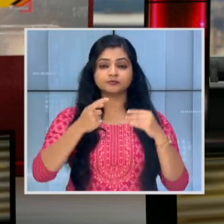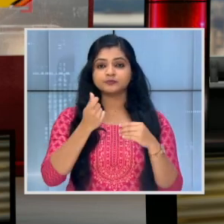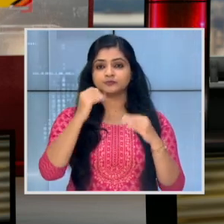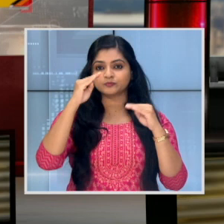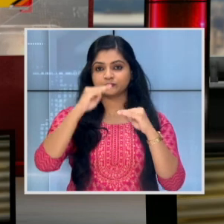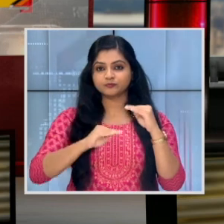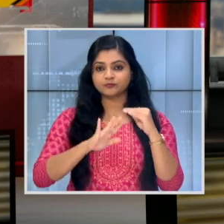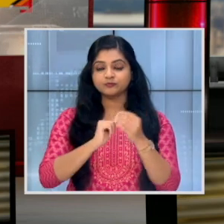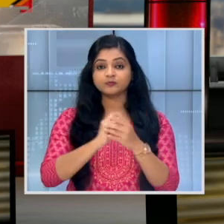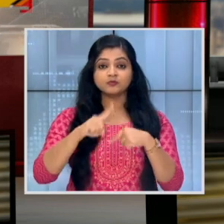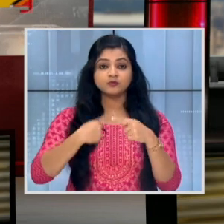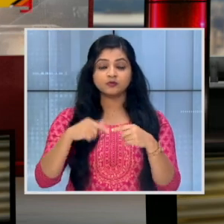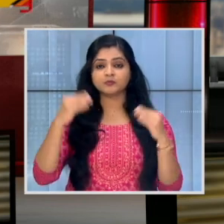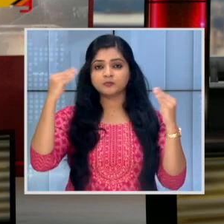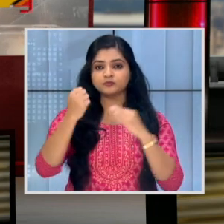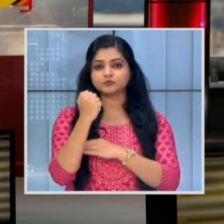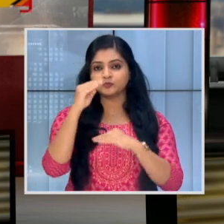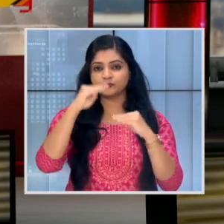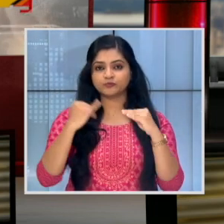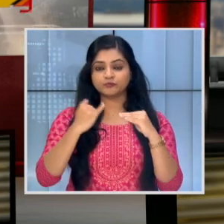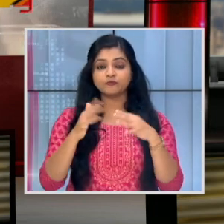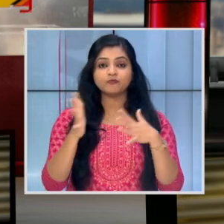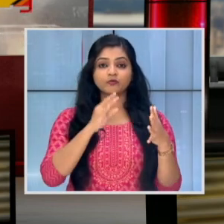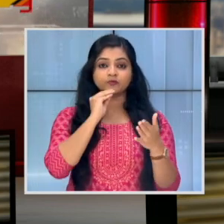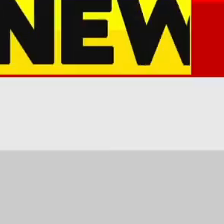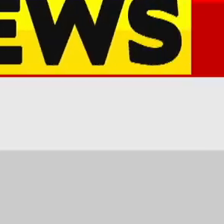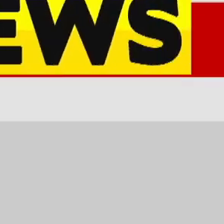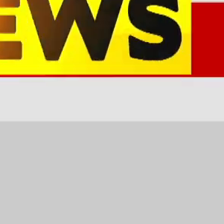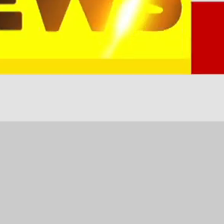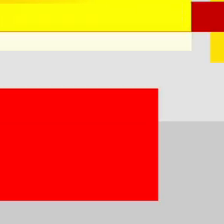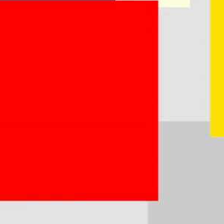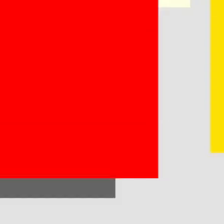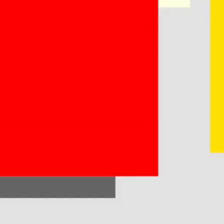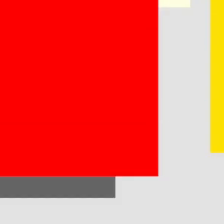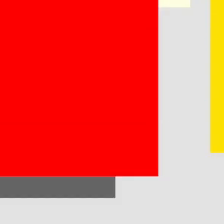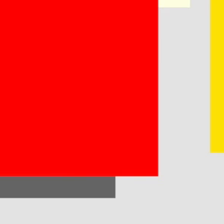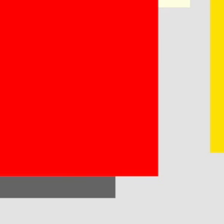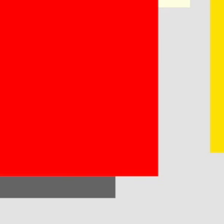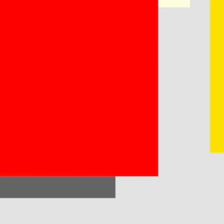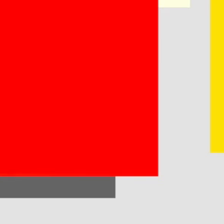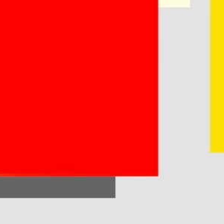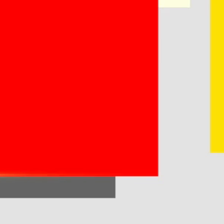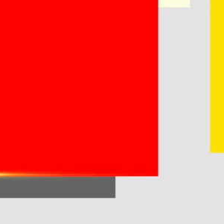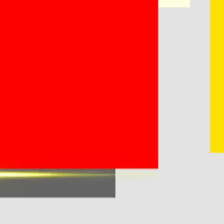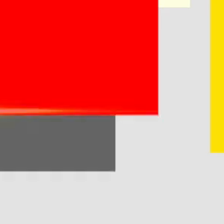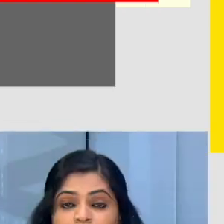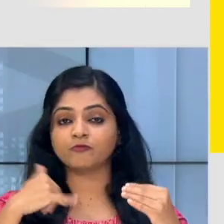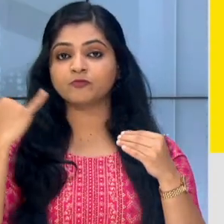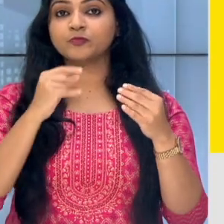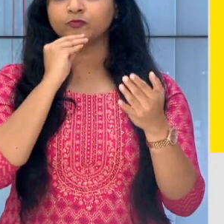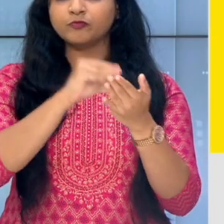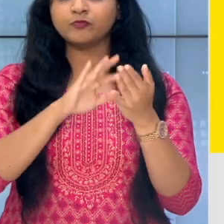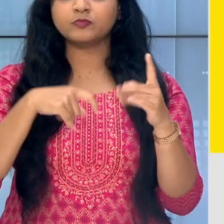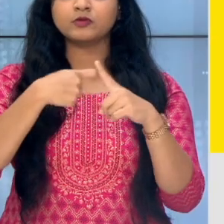നേരിയ ശമനം. നാളെയോടെ മഴ ദുർബലമാകുമെന്ന് കാലാവസ്ഥാ നിരീക്ഷണ കേന്ദ്രം അറിയിച്ചു. ഇന്ന് 8 ജില്ലകളിൽ മഴ മുന്നറിയിപ്പുണ്ട്. കണ്ണൂർ കാസർഗോഡ് ജില്ലകളിൽ